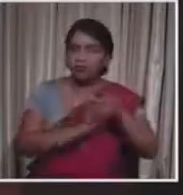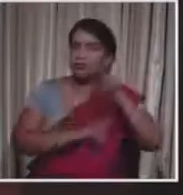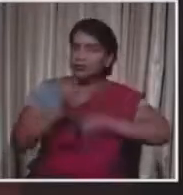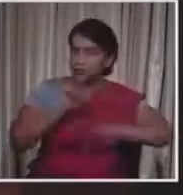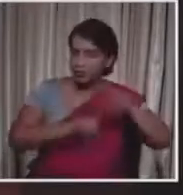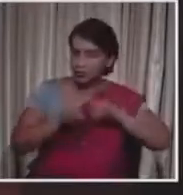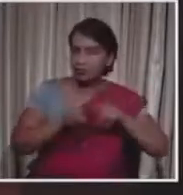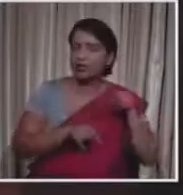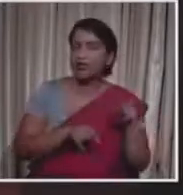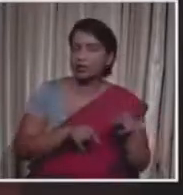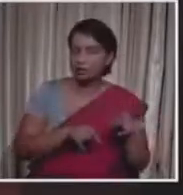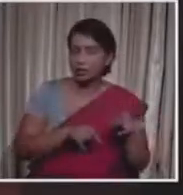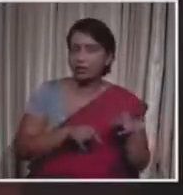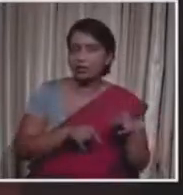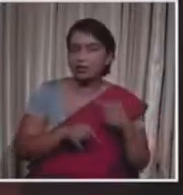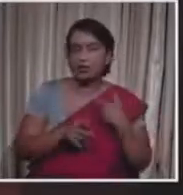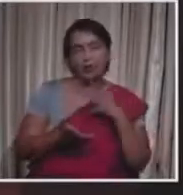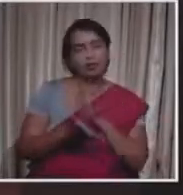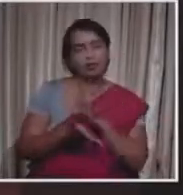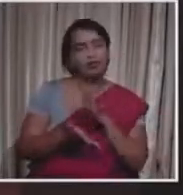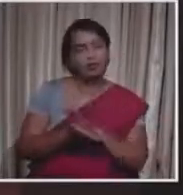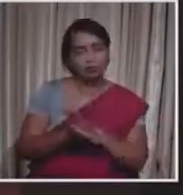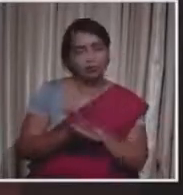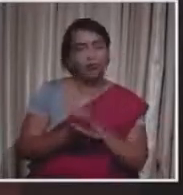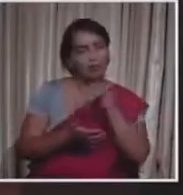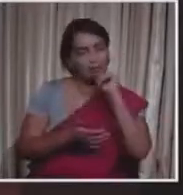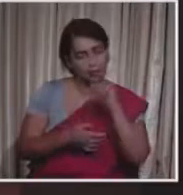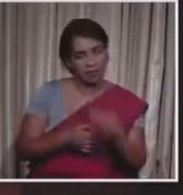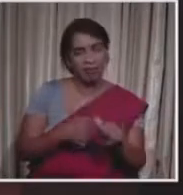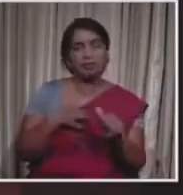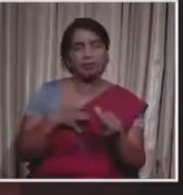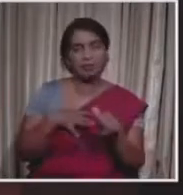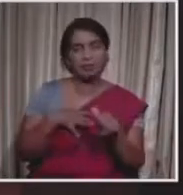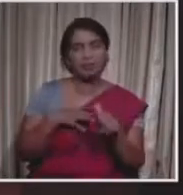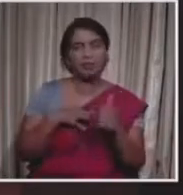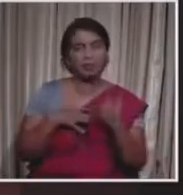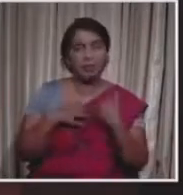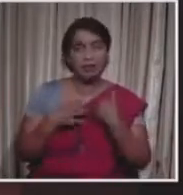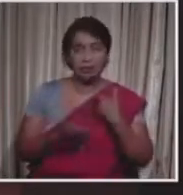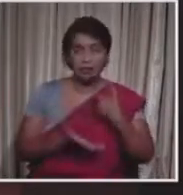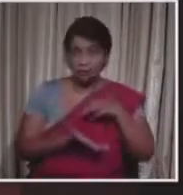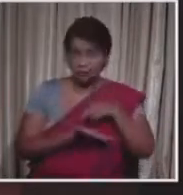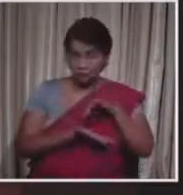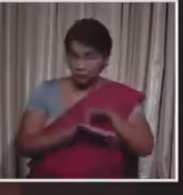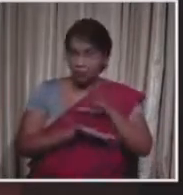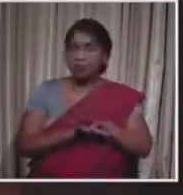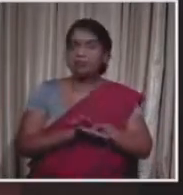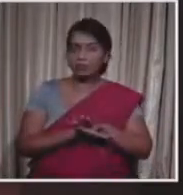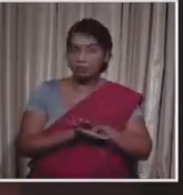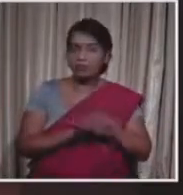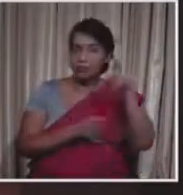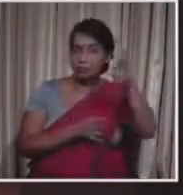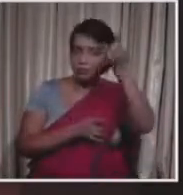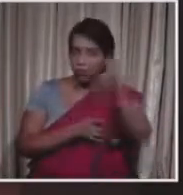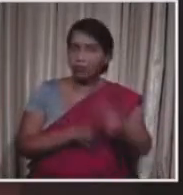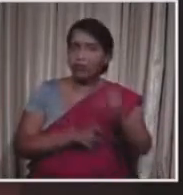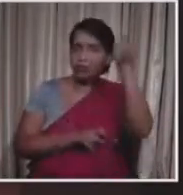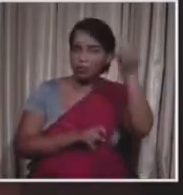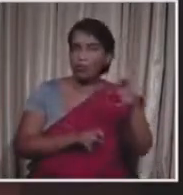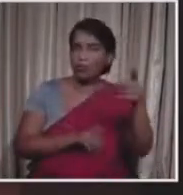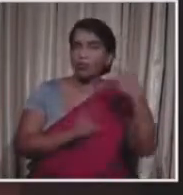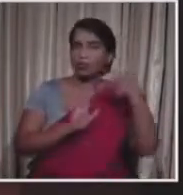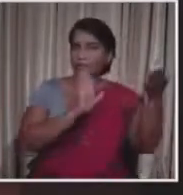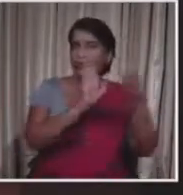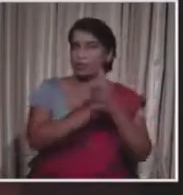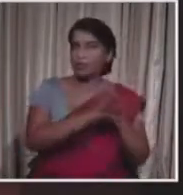තුල මම සතුටු වෙනවා. ඇත්ත වශයෙන්ම මම ගත්තු තීන්දුව ගැන එතුමා වගේ පුද්ගලෙක්